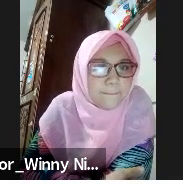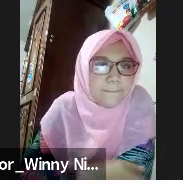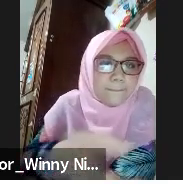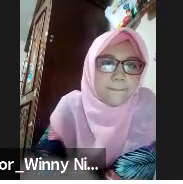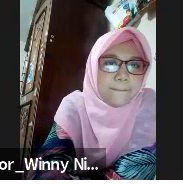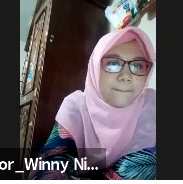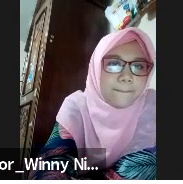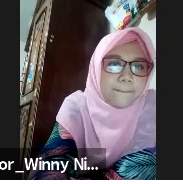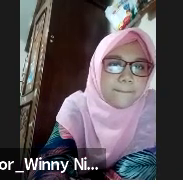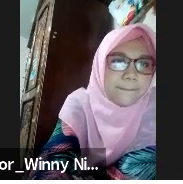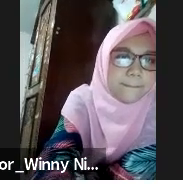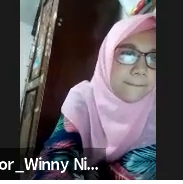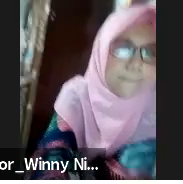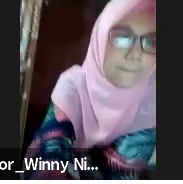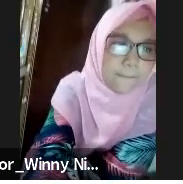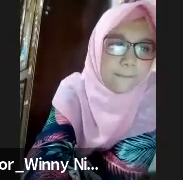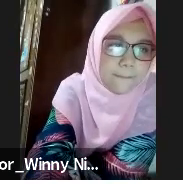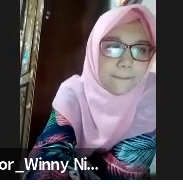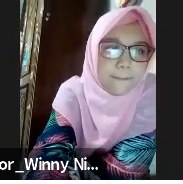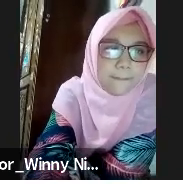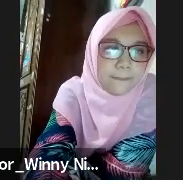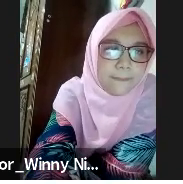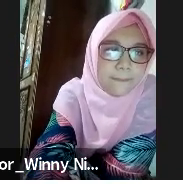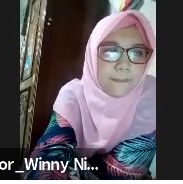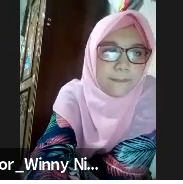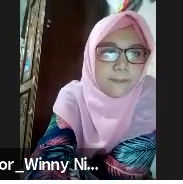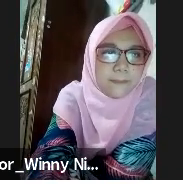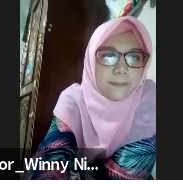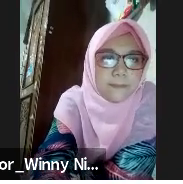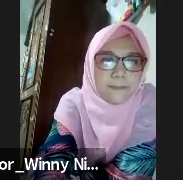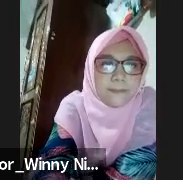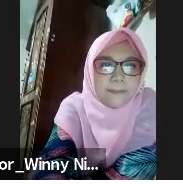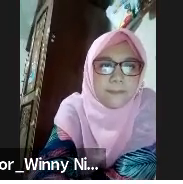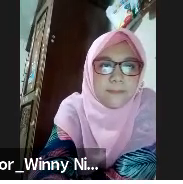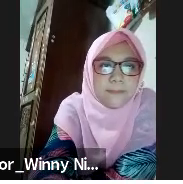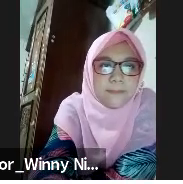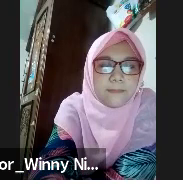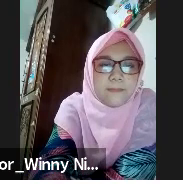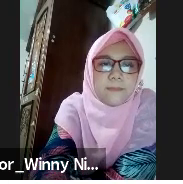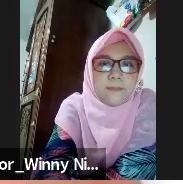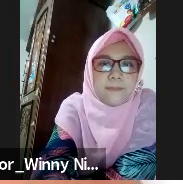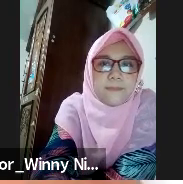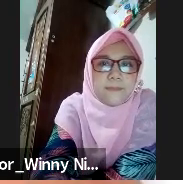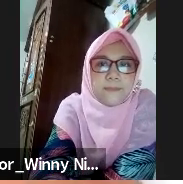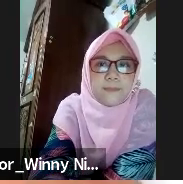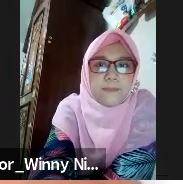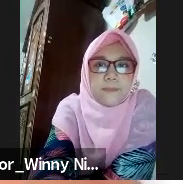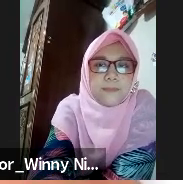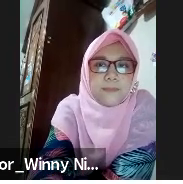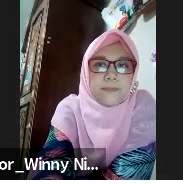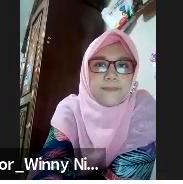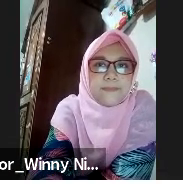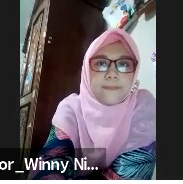Setelah sampai tujuan, cuci tangan dengan sabun, lakukan 6 langkah selama 20 detik, atau dengan hand